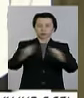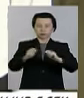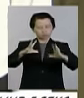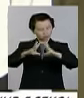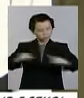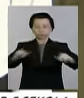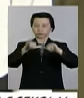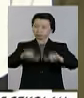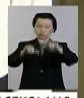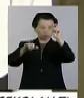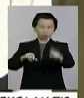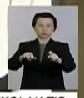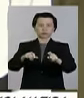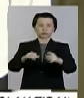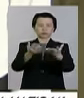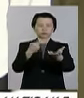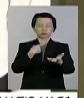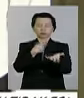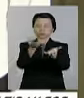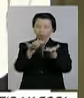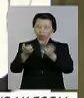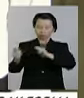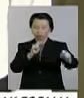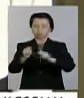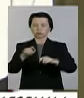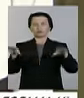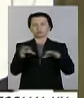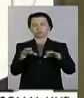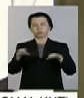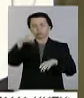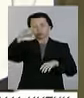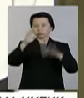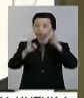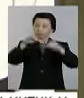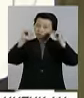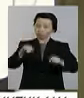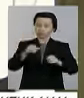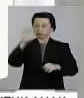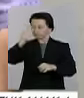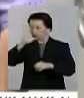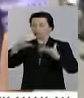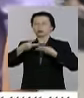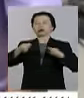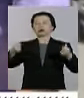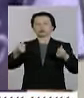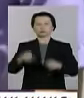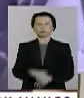penyelesaian yang kekal ini, kita mahu supaya tindakan diambil. Untuk kalau boleh kita nak cari tanah lah.